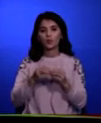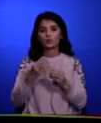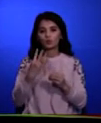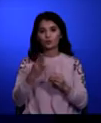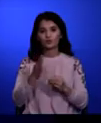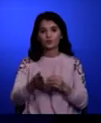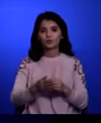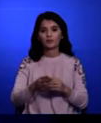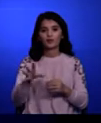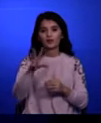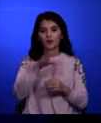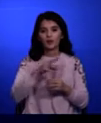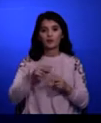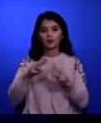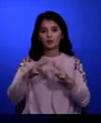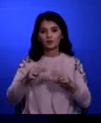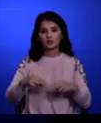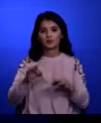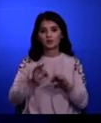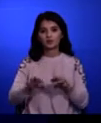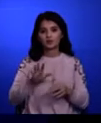14. Tekshirib oldingizmi bolajonlar?